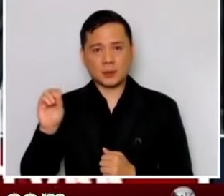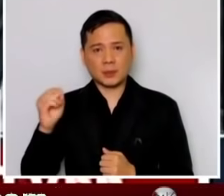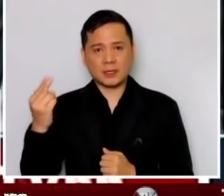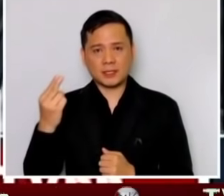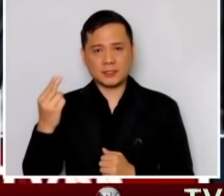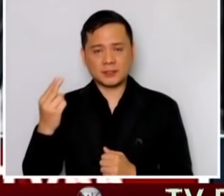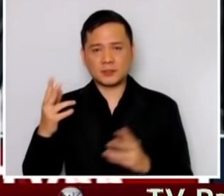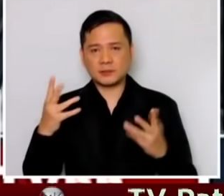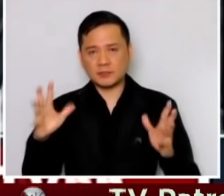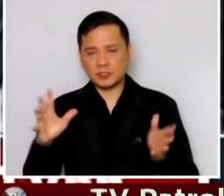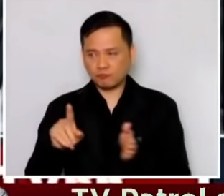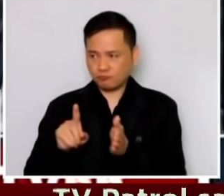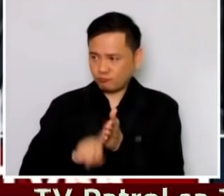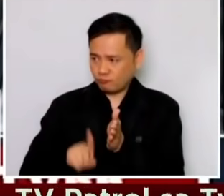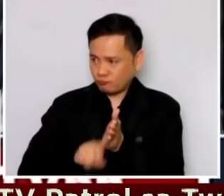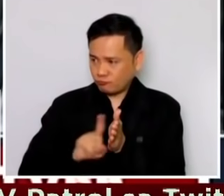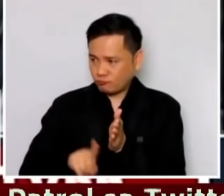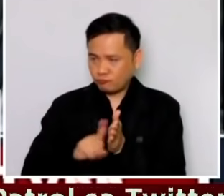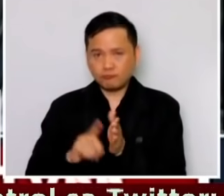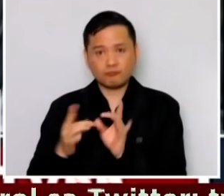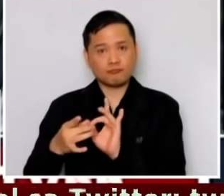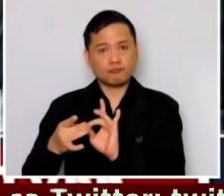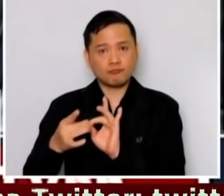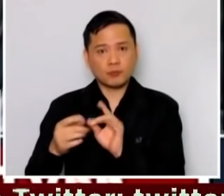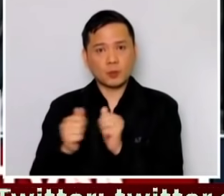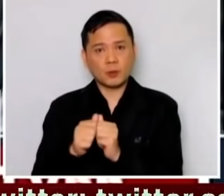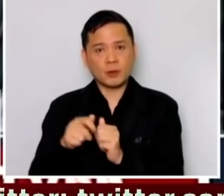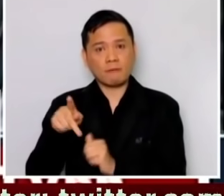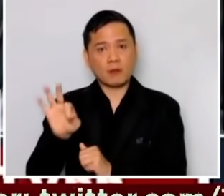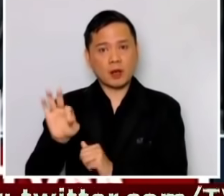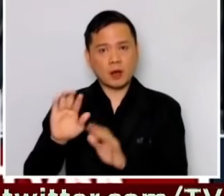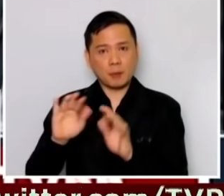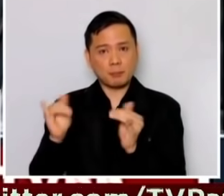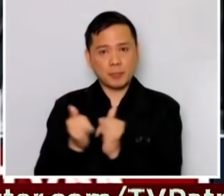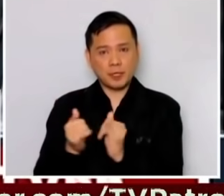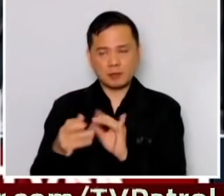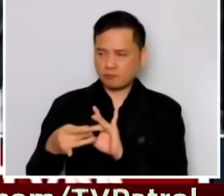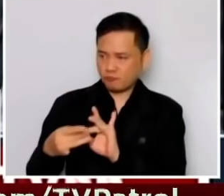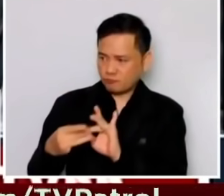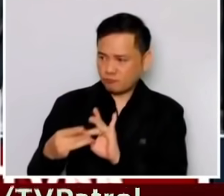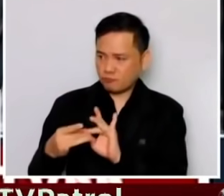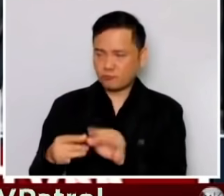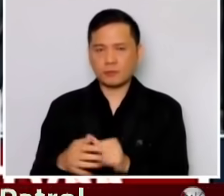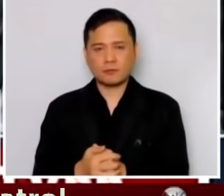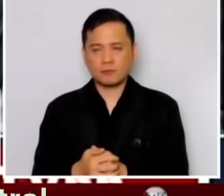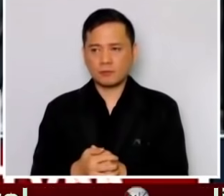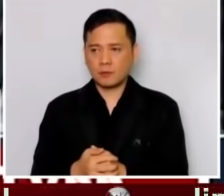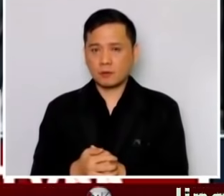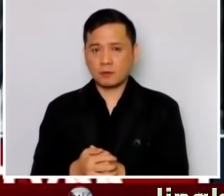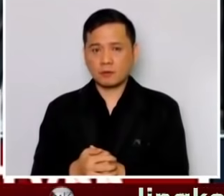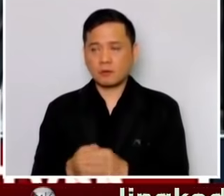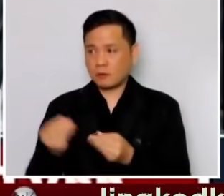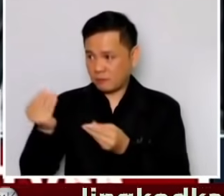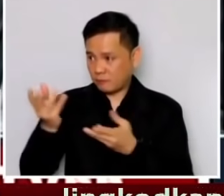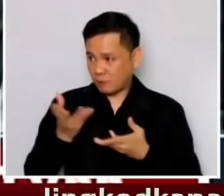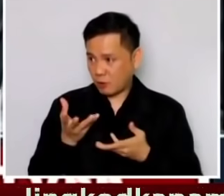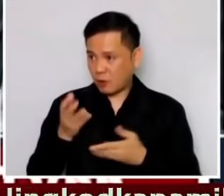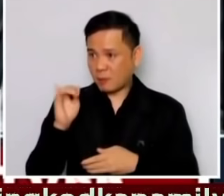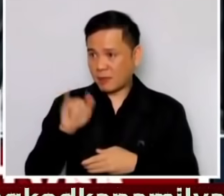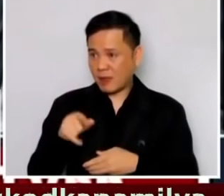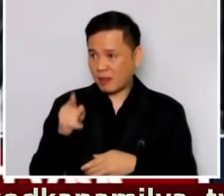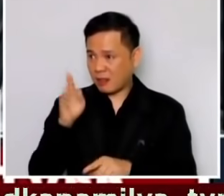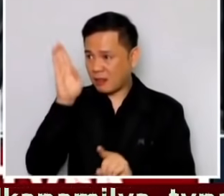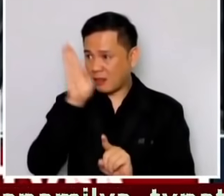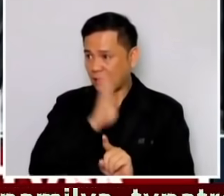sumulat po tayo, nakipag-ugnayan sa Pfizer, yung kanilang mga nag-expire ay in-extend